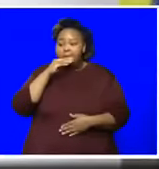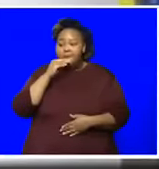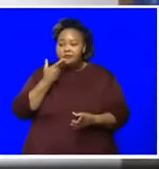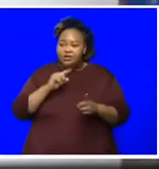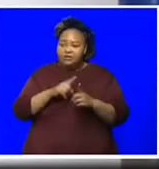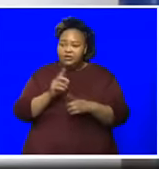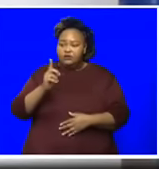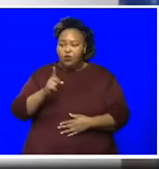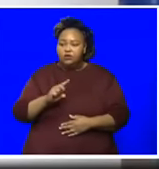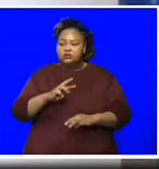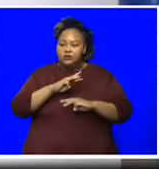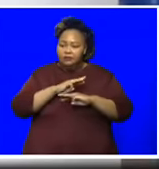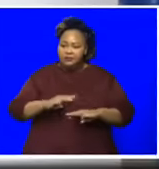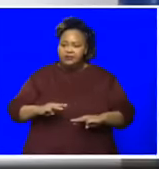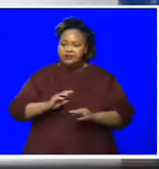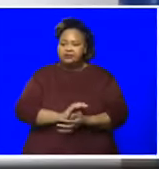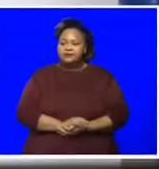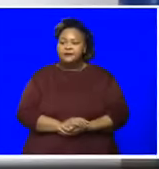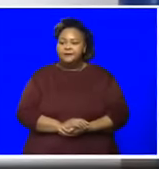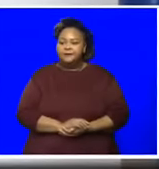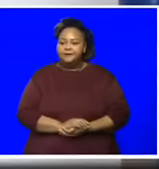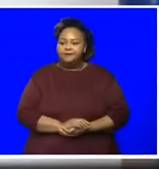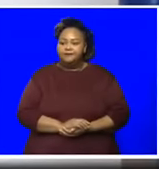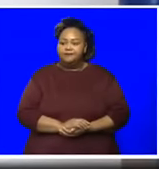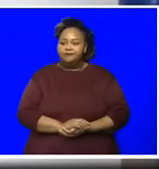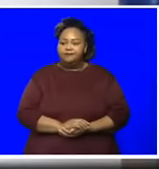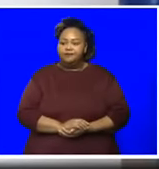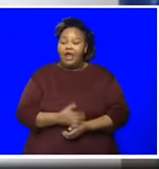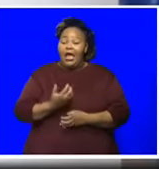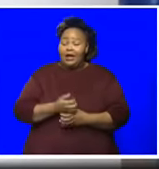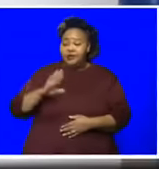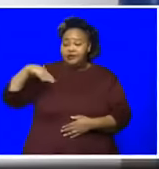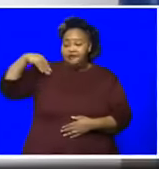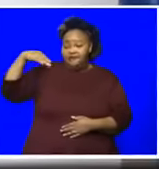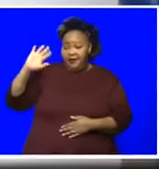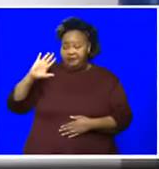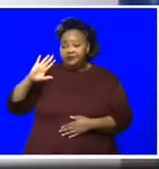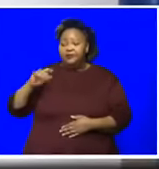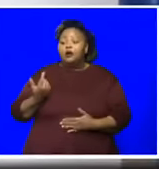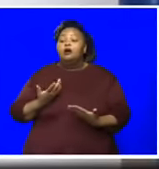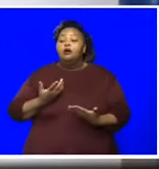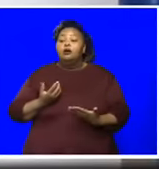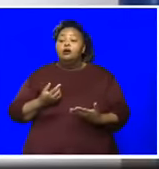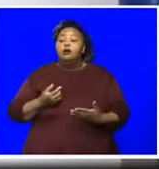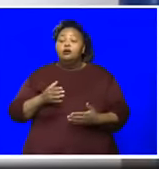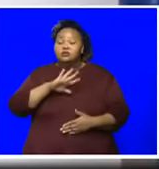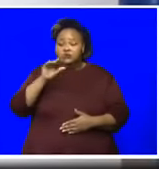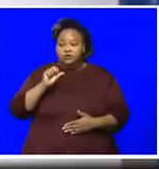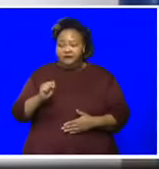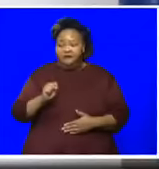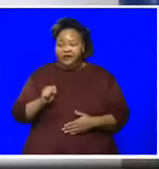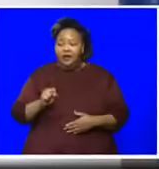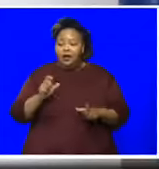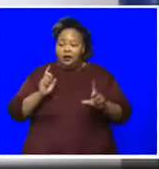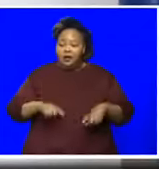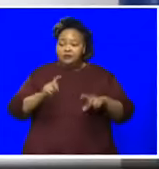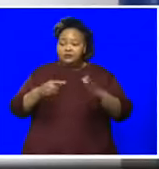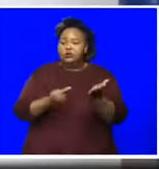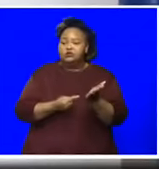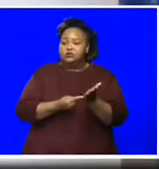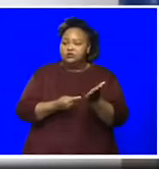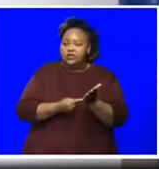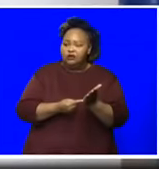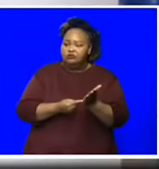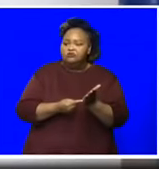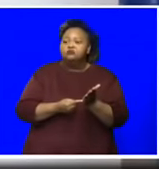Tindzaba is like known as a very violent community and gang infested and drug infested, but today has proven, you